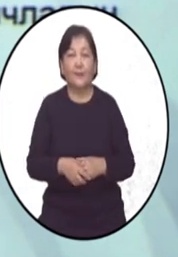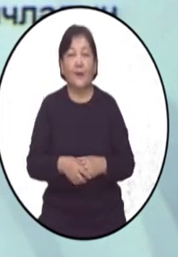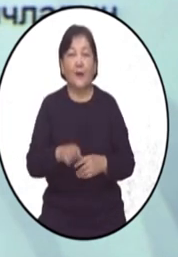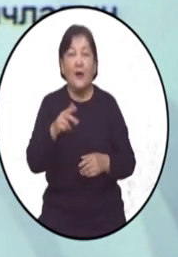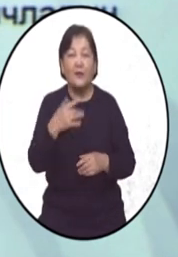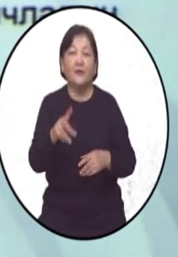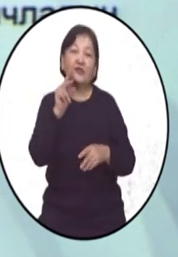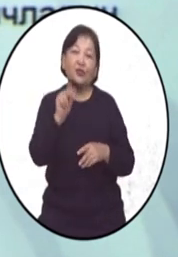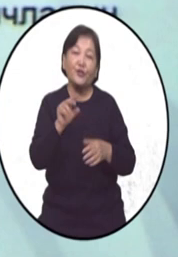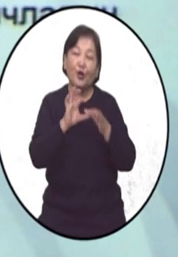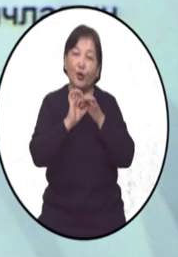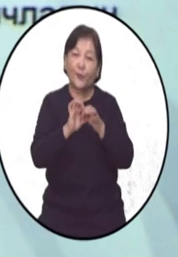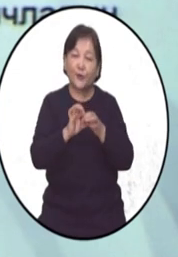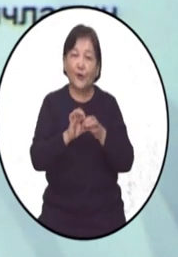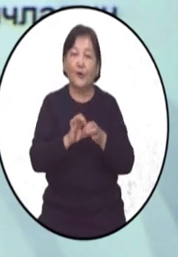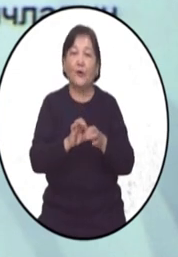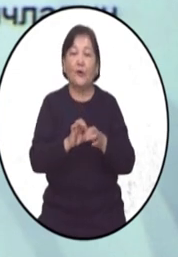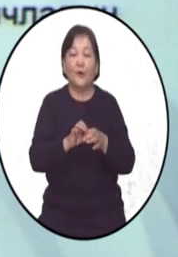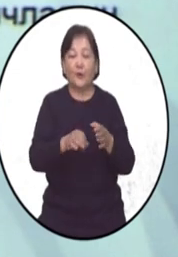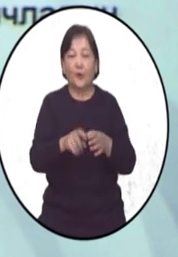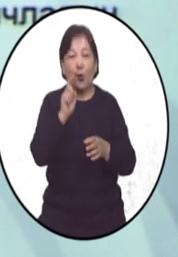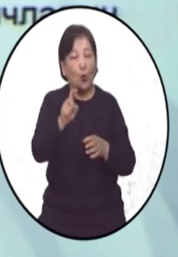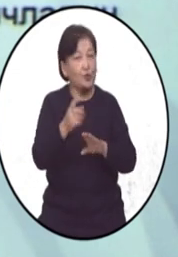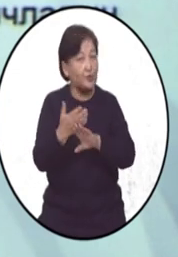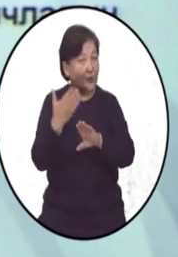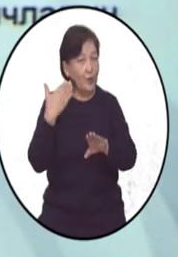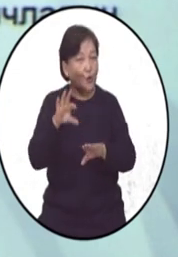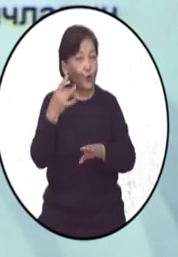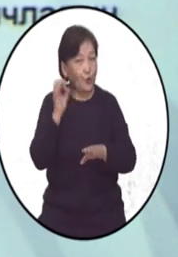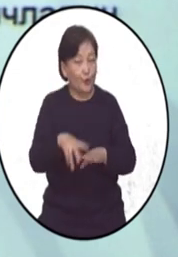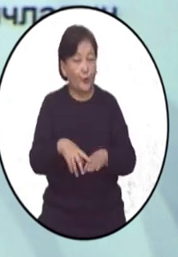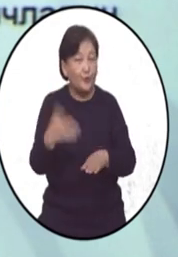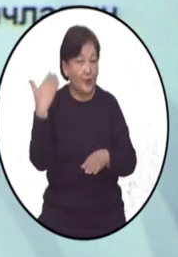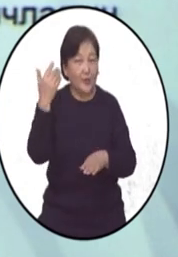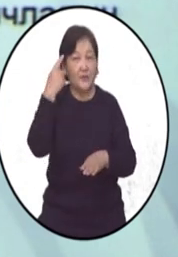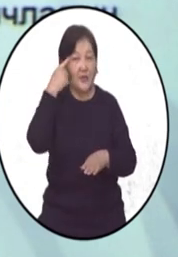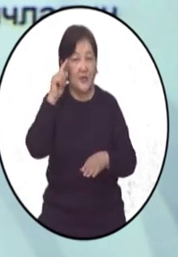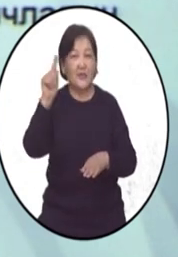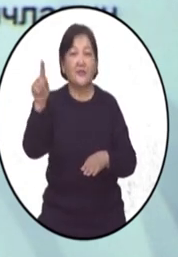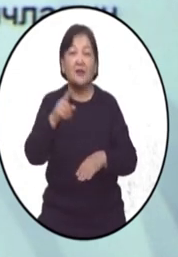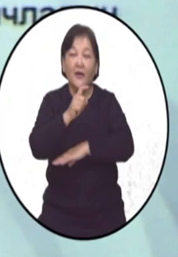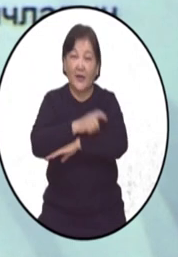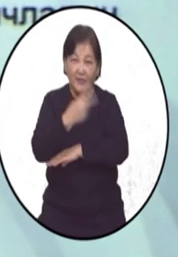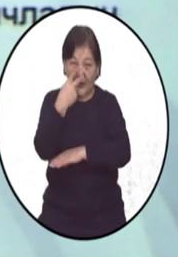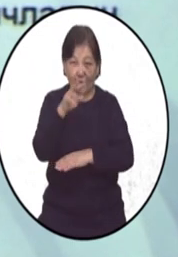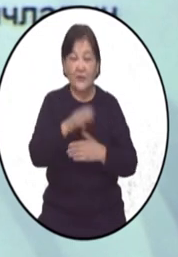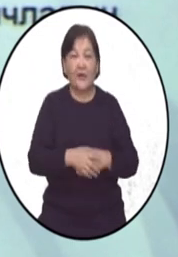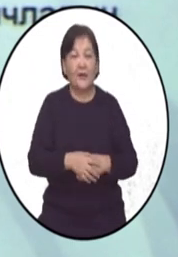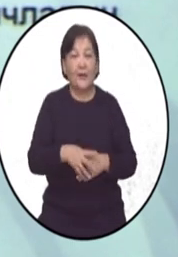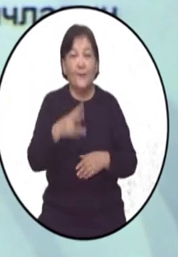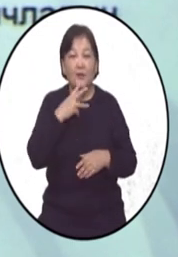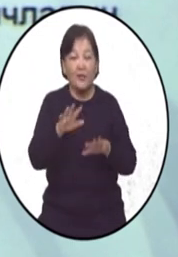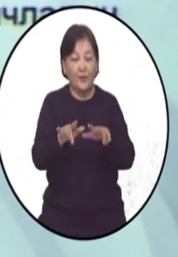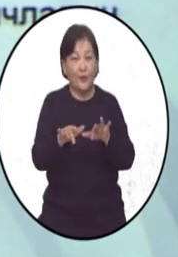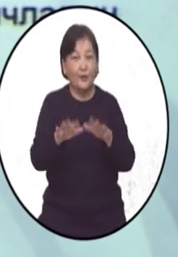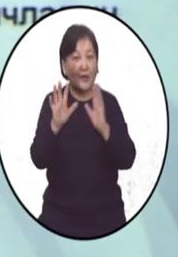алгоритмын чанаруудтай холбоотой хэсэг, тэгээ хуучин алгоритмын төрлүүдийг сэргэн сансан ийм хичээлийг үзлээ. Тэгээ мэдээллийн технологи